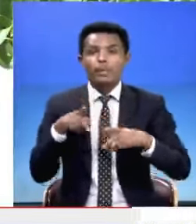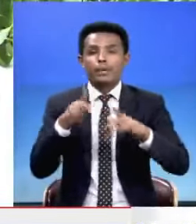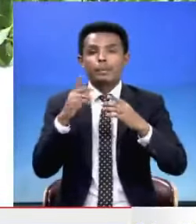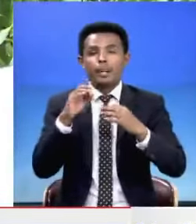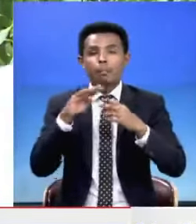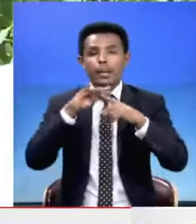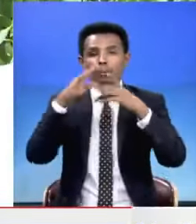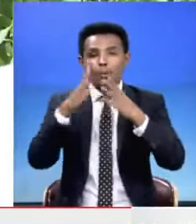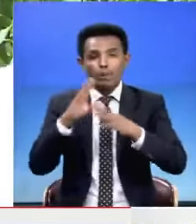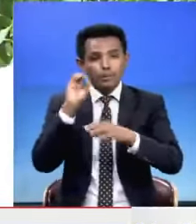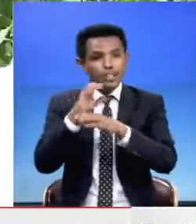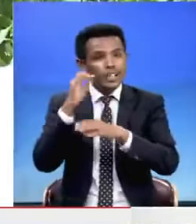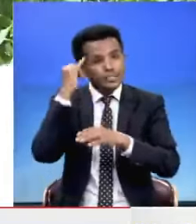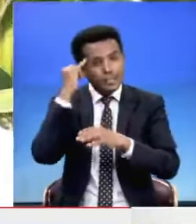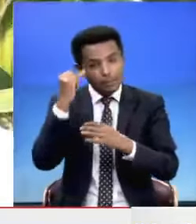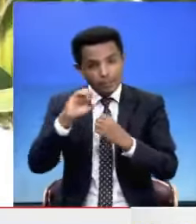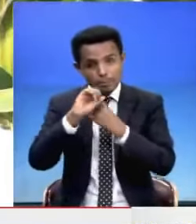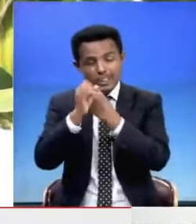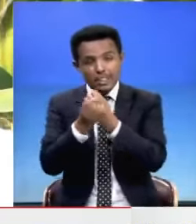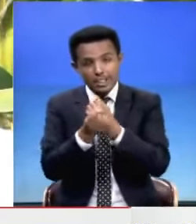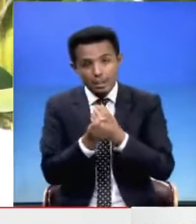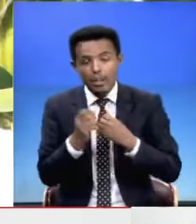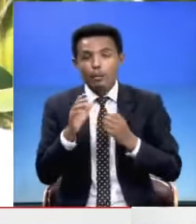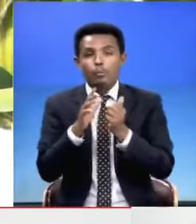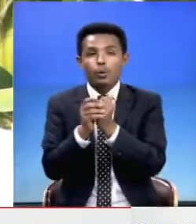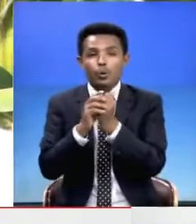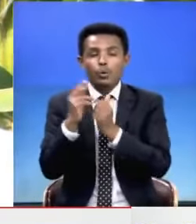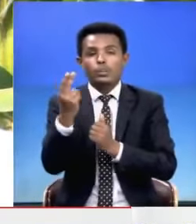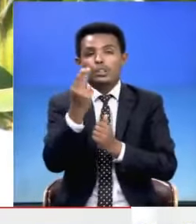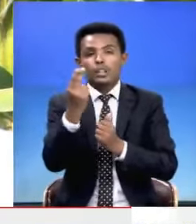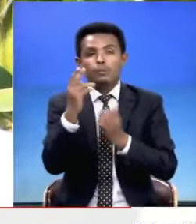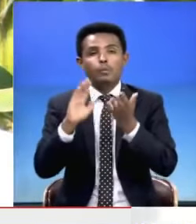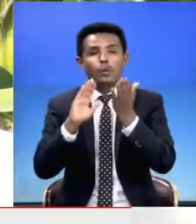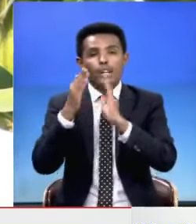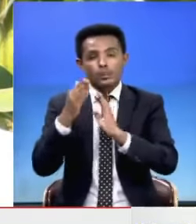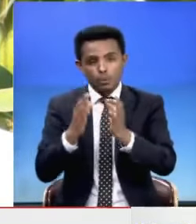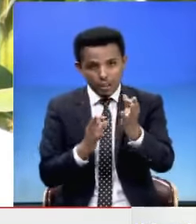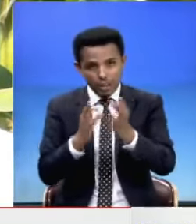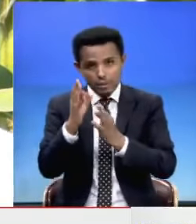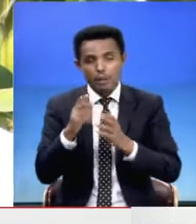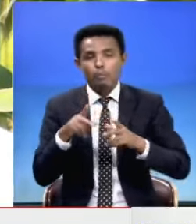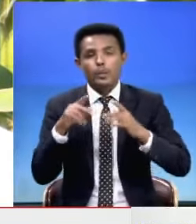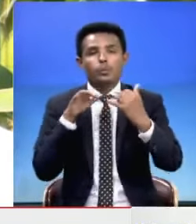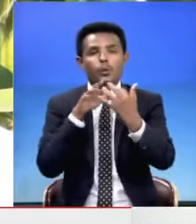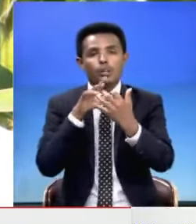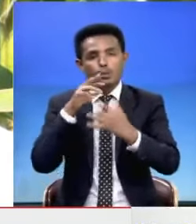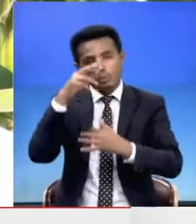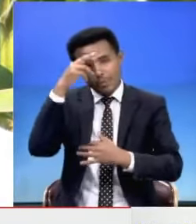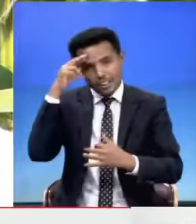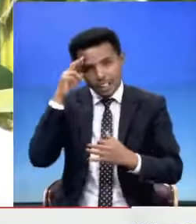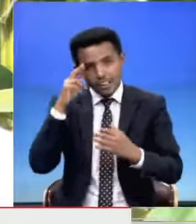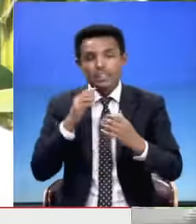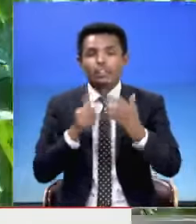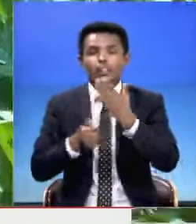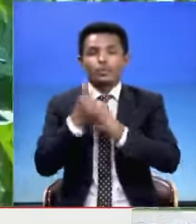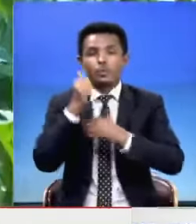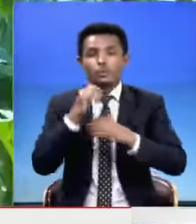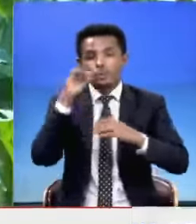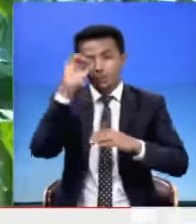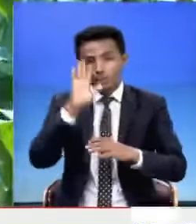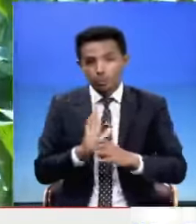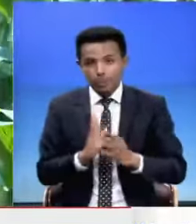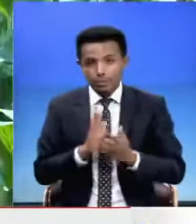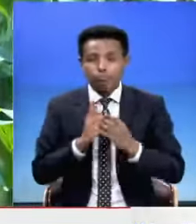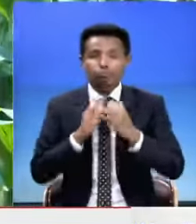ሀሳብ መሰረት በቆሎን በክላስተር በማምረት ተጠቃሚ መሆናቸውን ተናግረዋል። በጦርነቱ ምክንያት የተጎዱ ወገኖችን ለመመገብ የሚያስችል ምርት